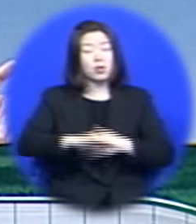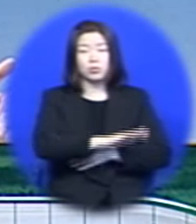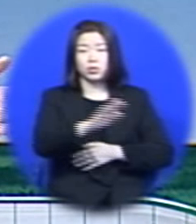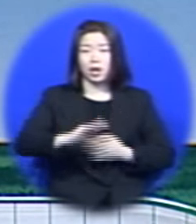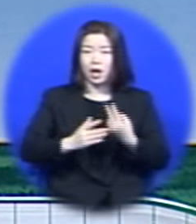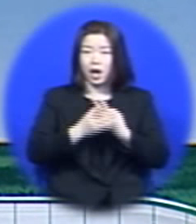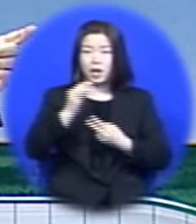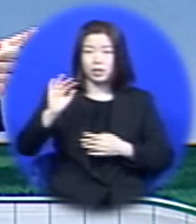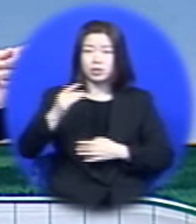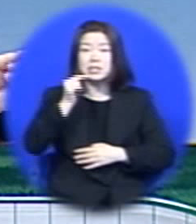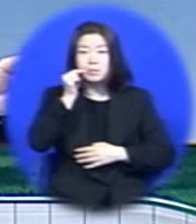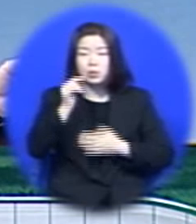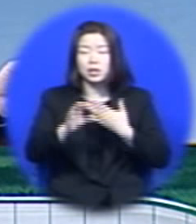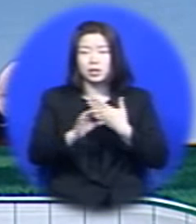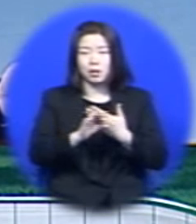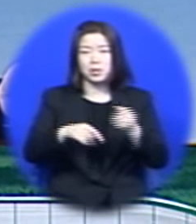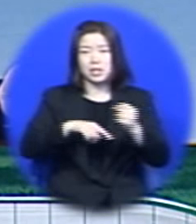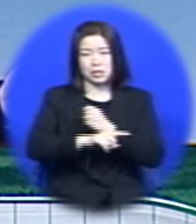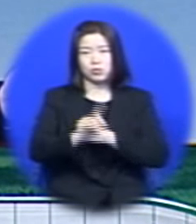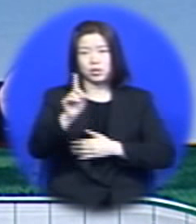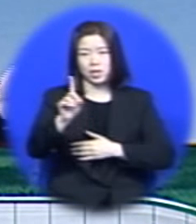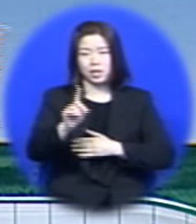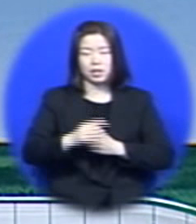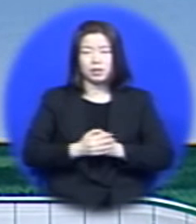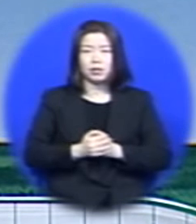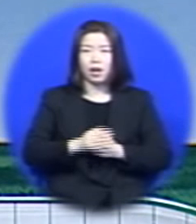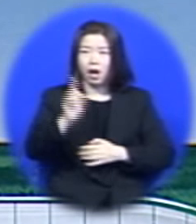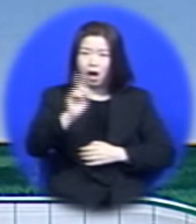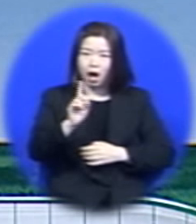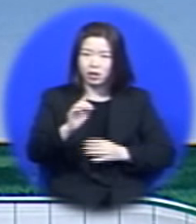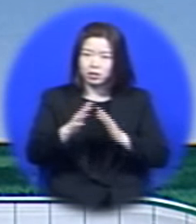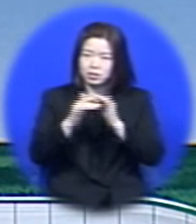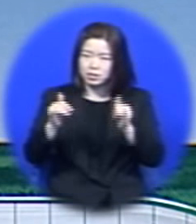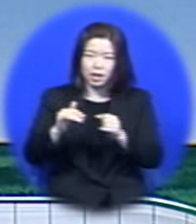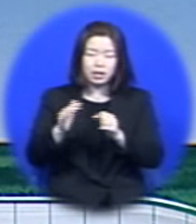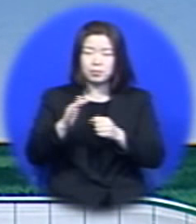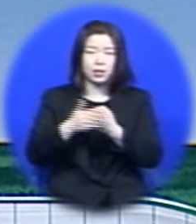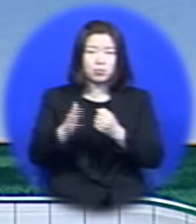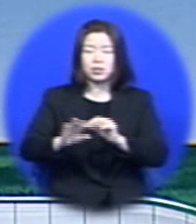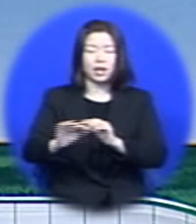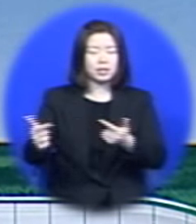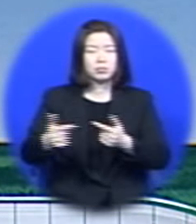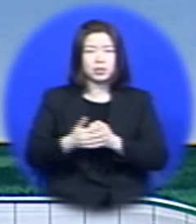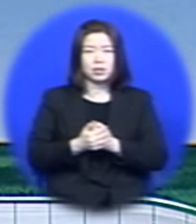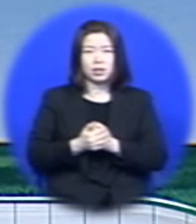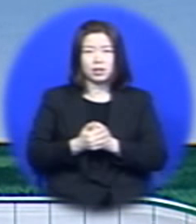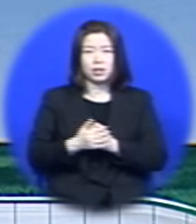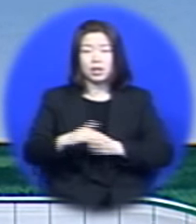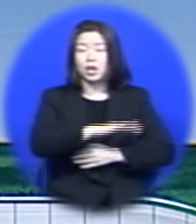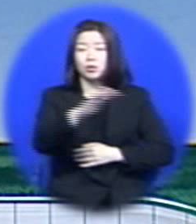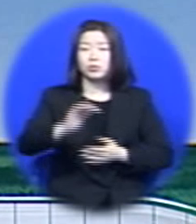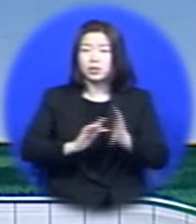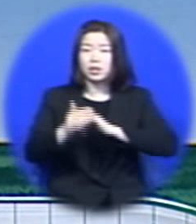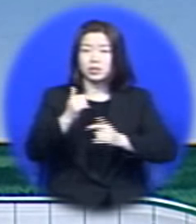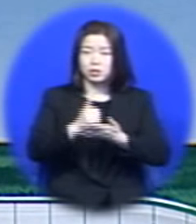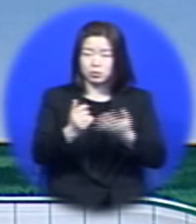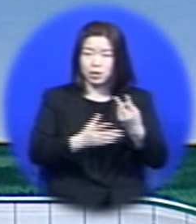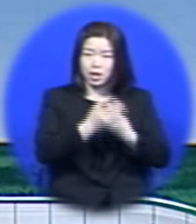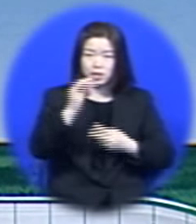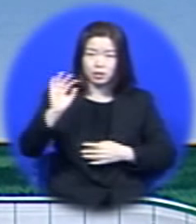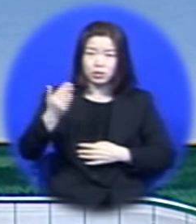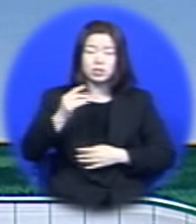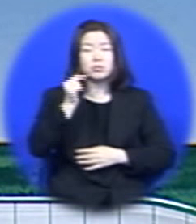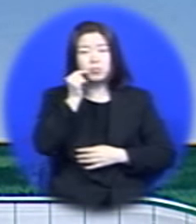못했다면 이유는 하나예요. 어떤 사람 때문에 아닙니다. 우리가 예수님과 하나가 되지